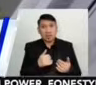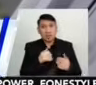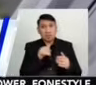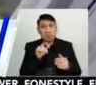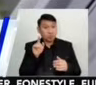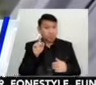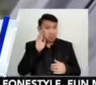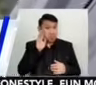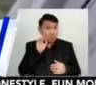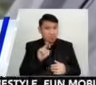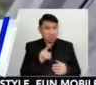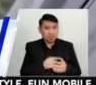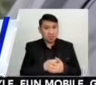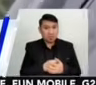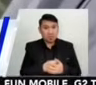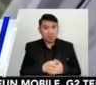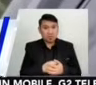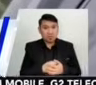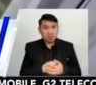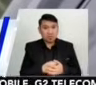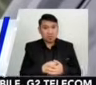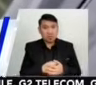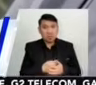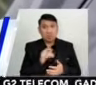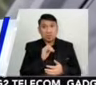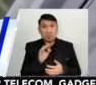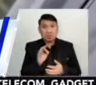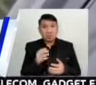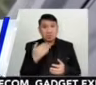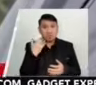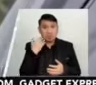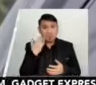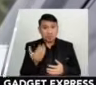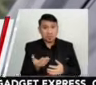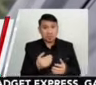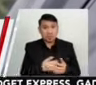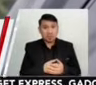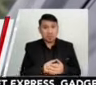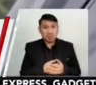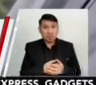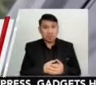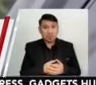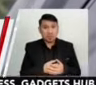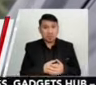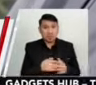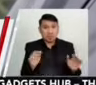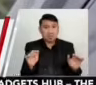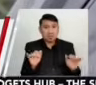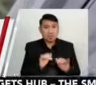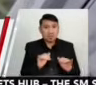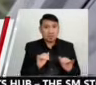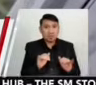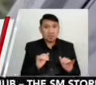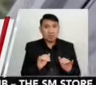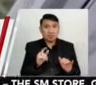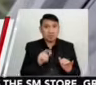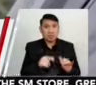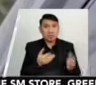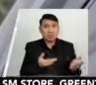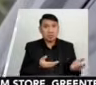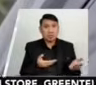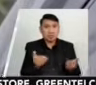In the Jewish religion, when somebody died, you need to bring him as he's the same in the same night or in the same morning. You need to be buried as fast as possible. You can be